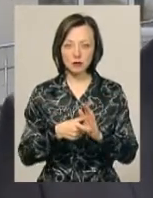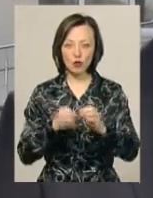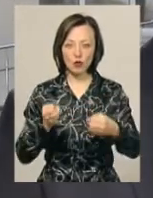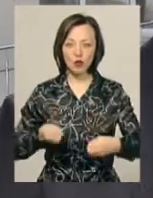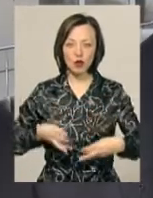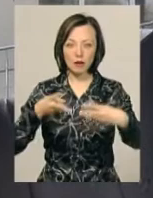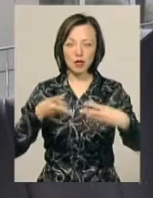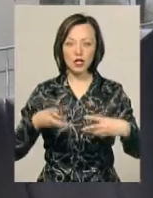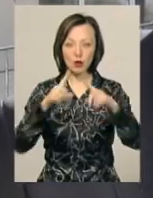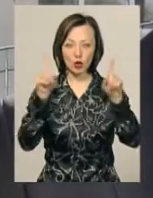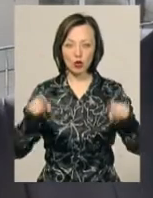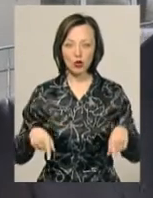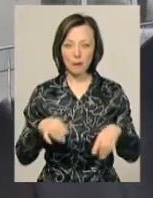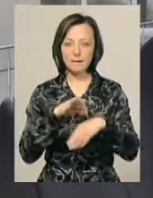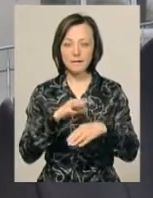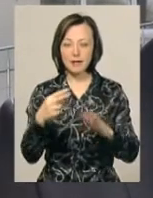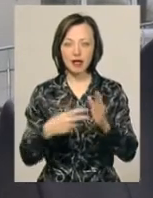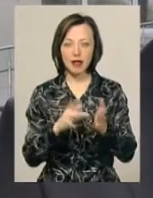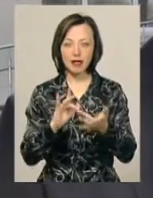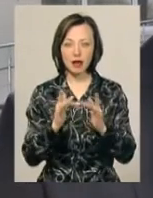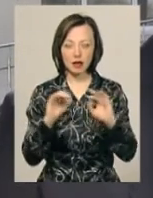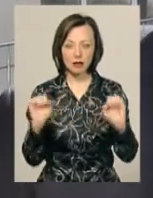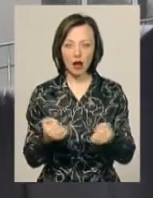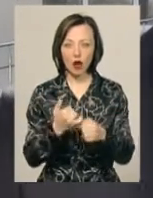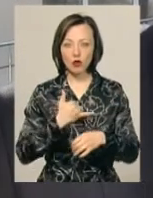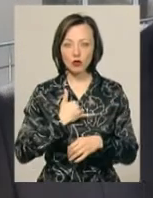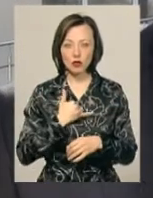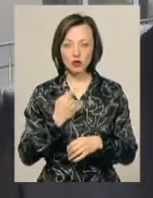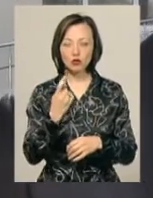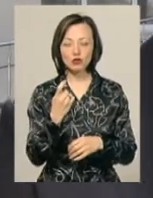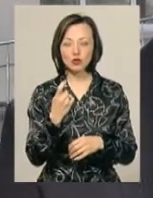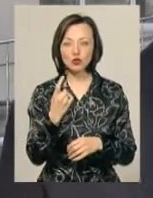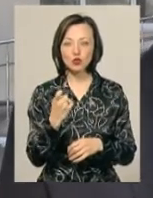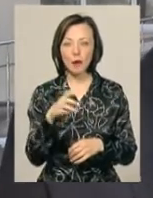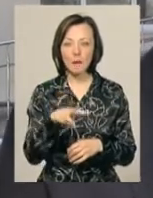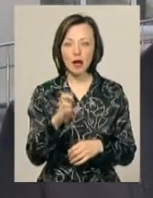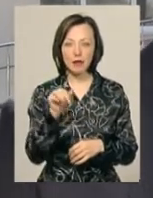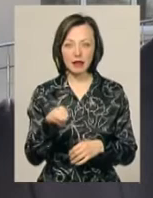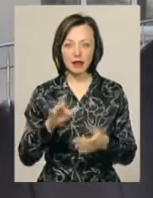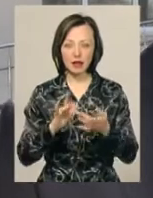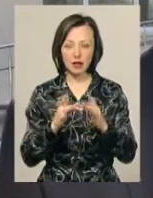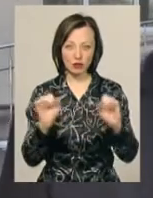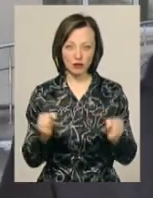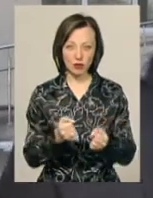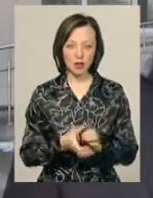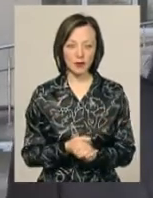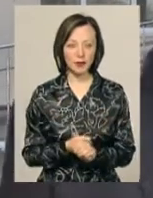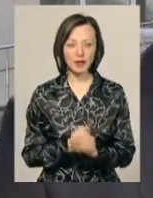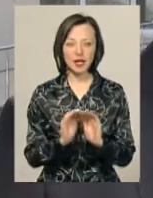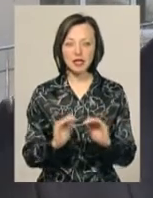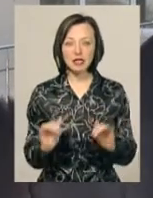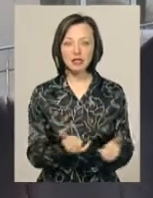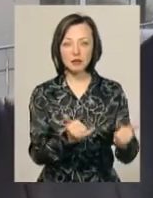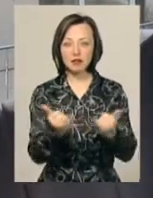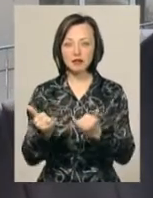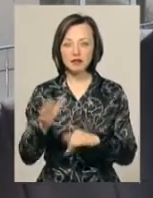дошками, проведено мережу інтернет, швидкісний інтернет, у нас 100 мегабіт по школі інтернет, швидкість інтернету, діти